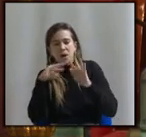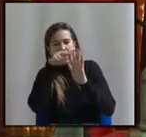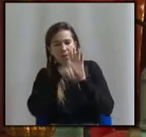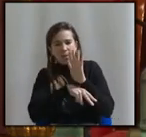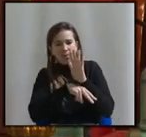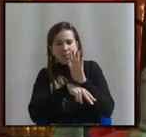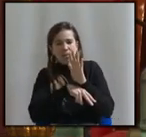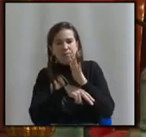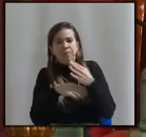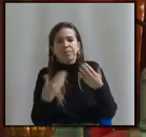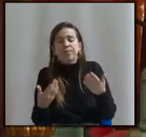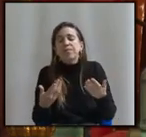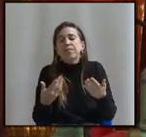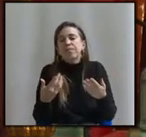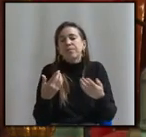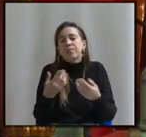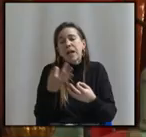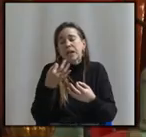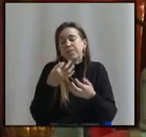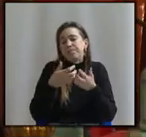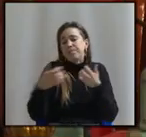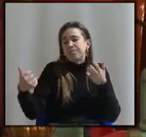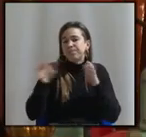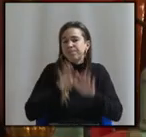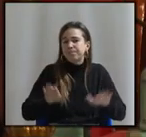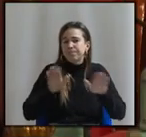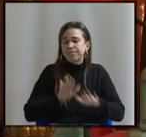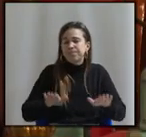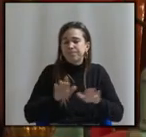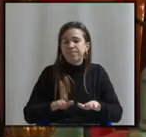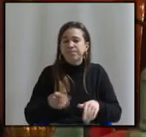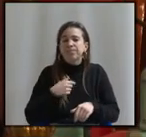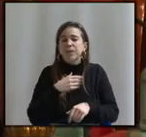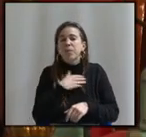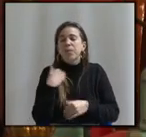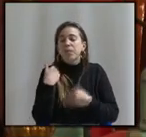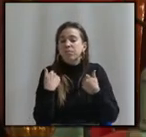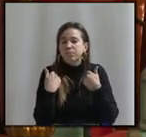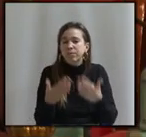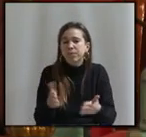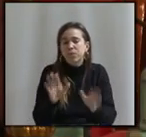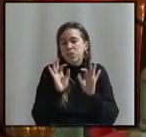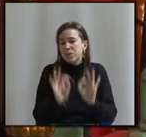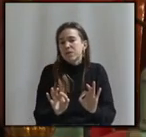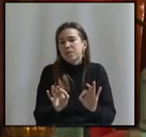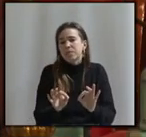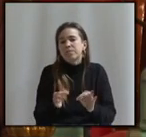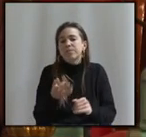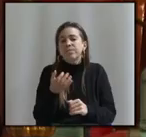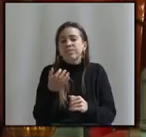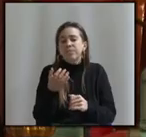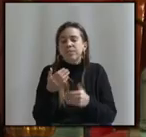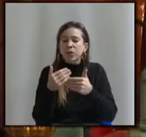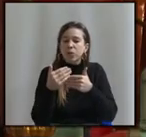GURB no ens fa anar molt ràpid, anem una mica més a poc a poc del que voldríem, però la idea és treure la licitació i